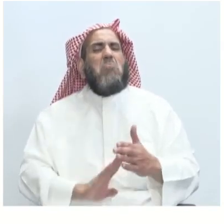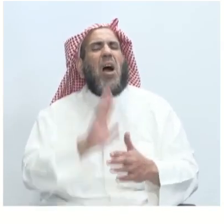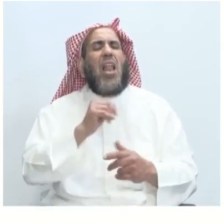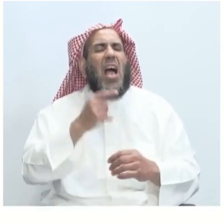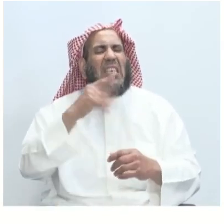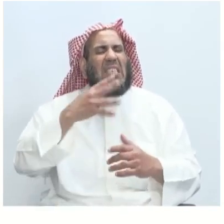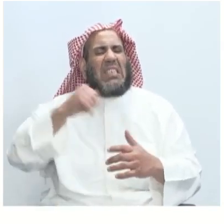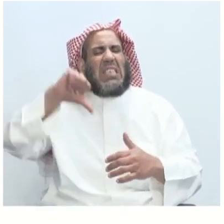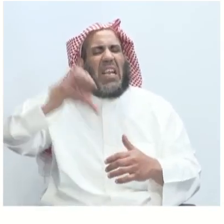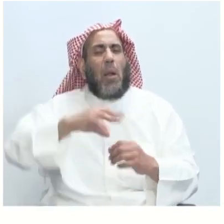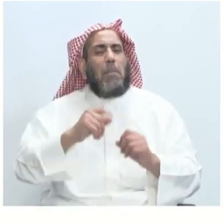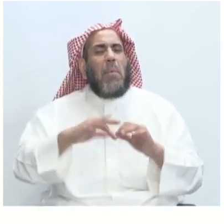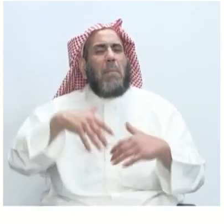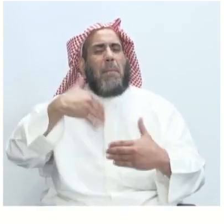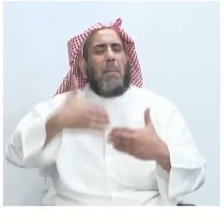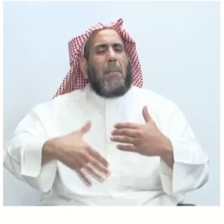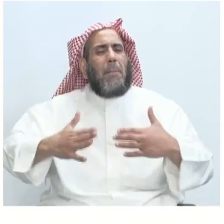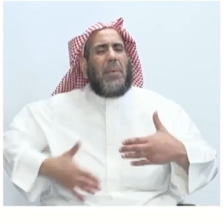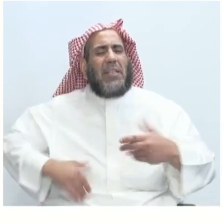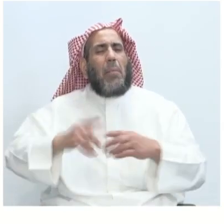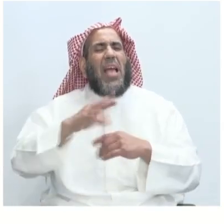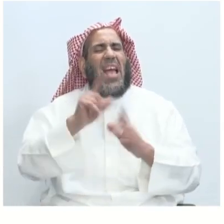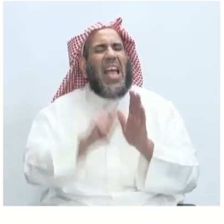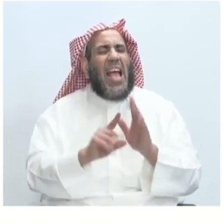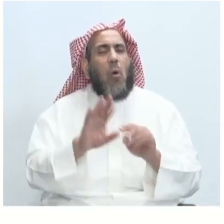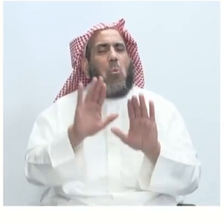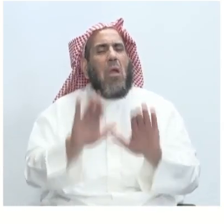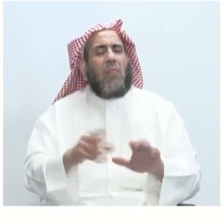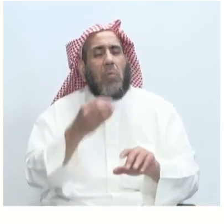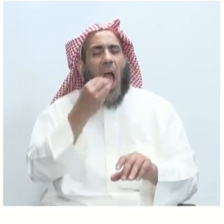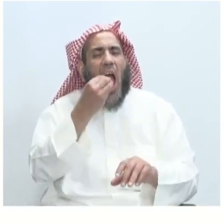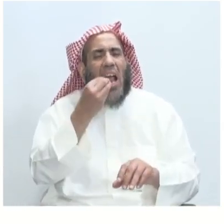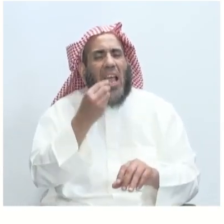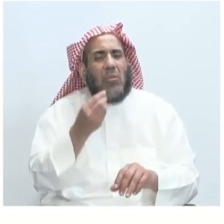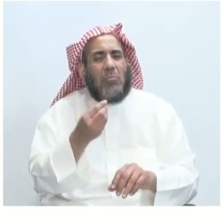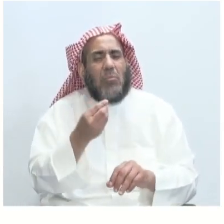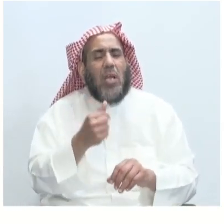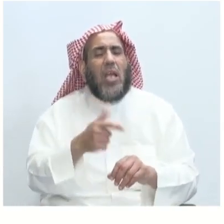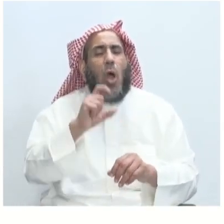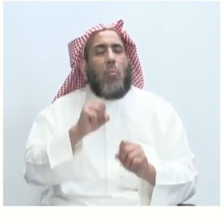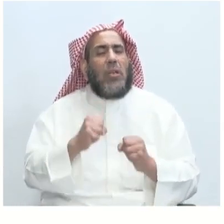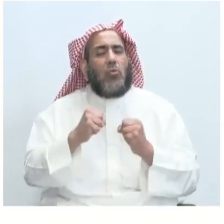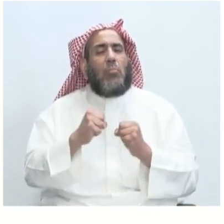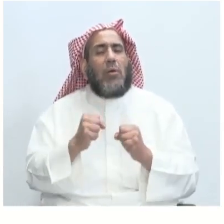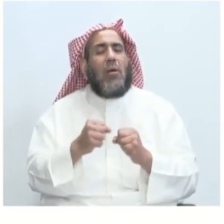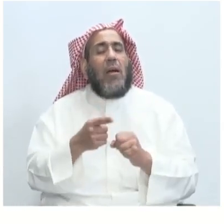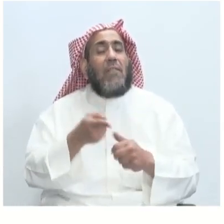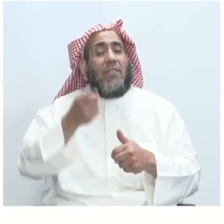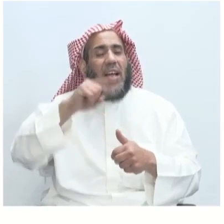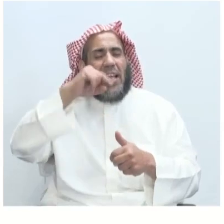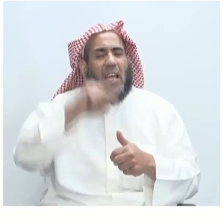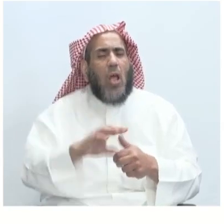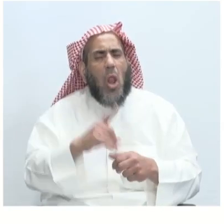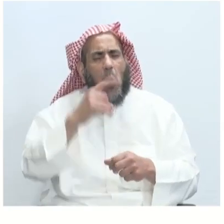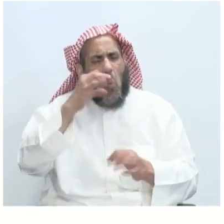وعاء شرا من بطن بحسب بحسب ابن ادم اكلات يقمن صلبه فان كان